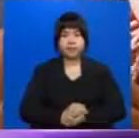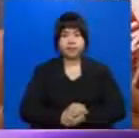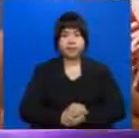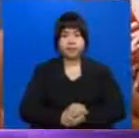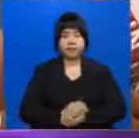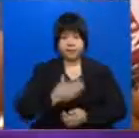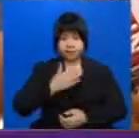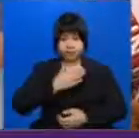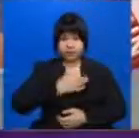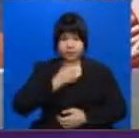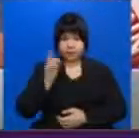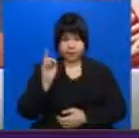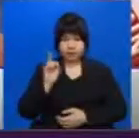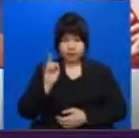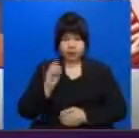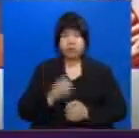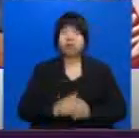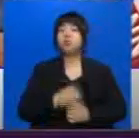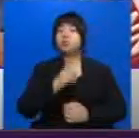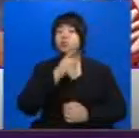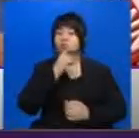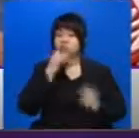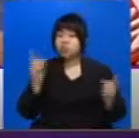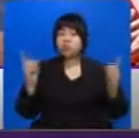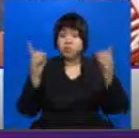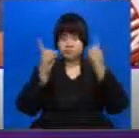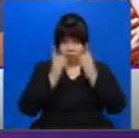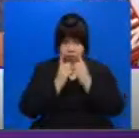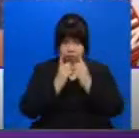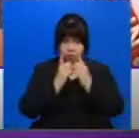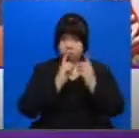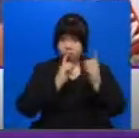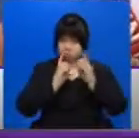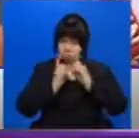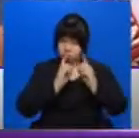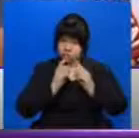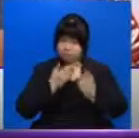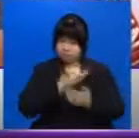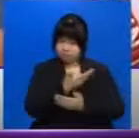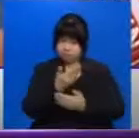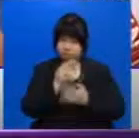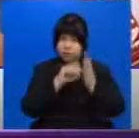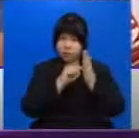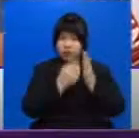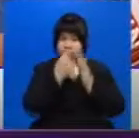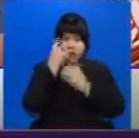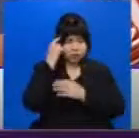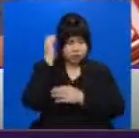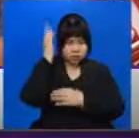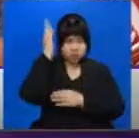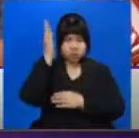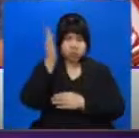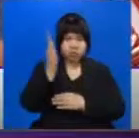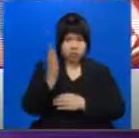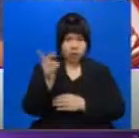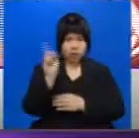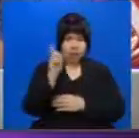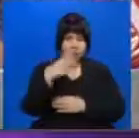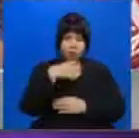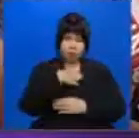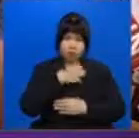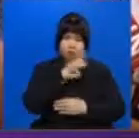คือประการสำคัญถ้าได้มีการมาเจรจากันครั้งแรกและต่อไปก็ถ้อยความต้องการต่าง